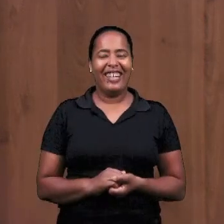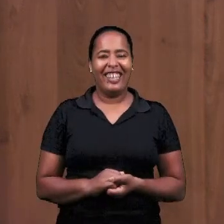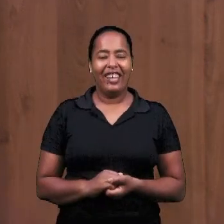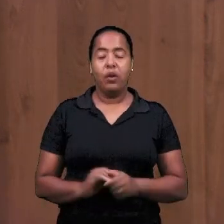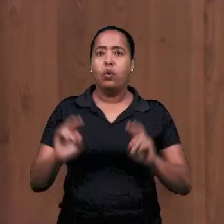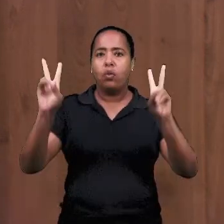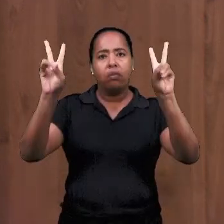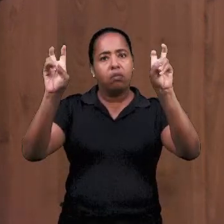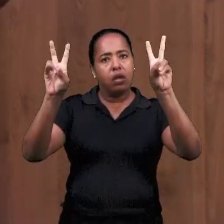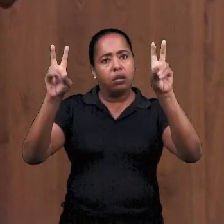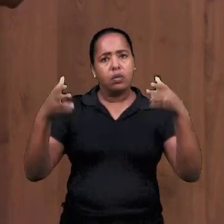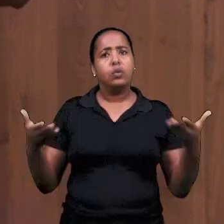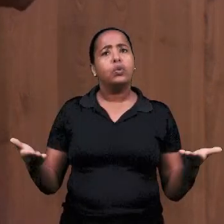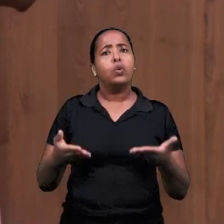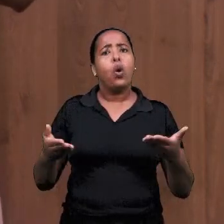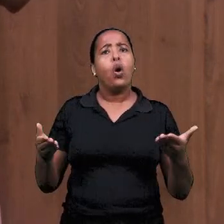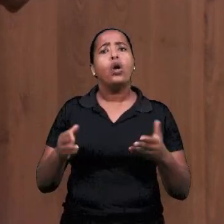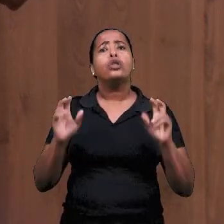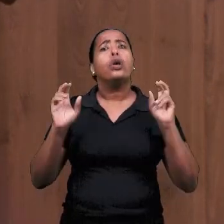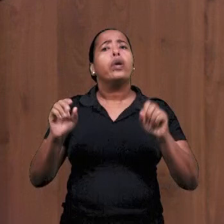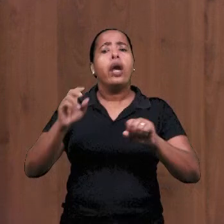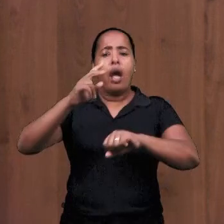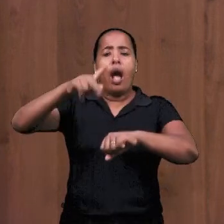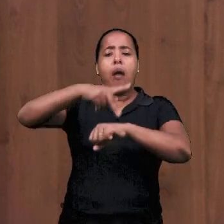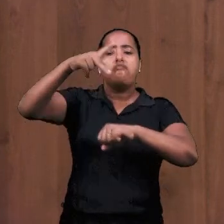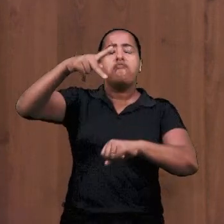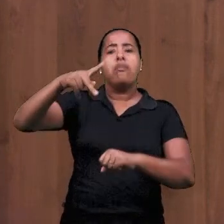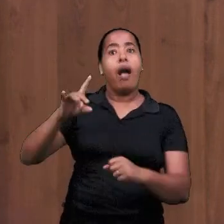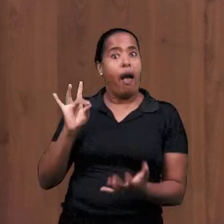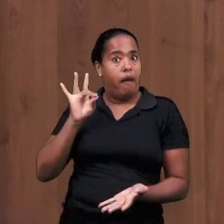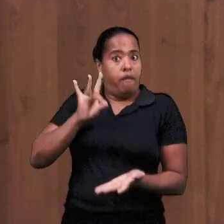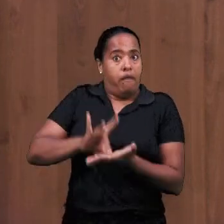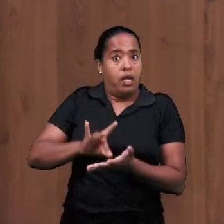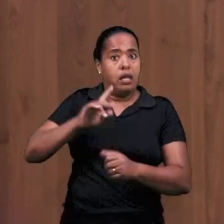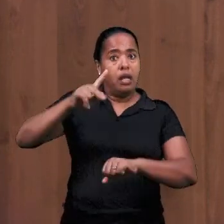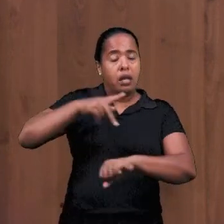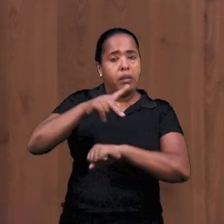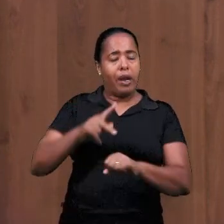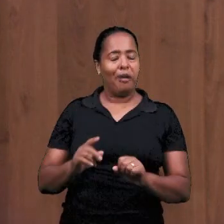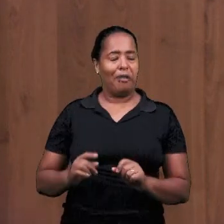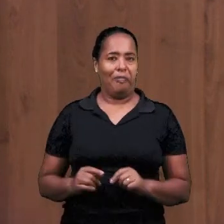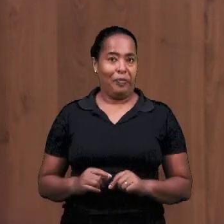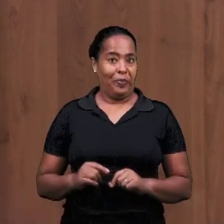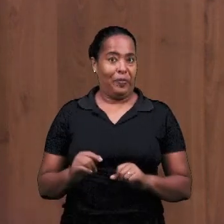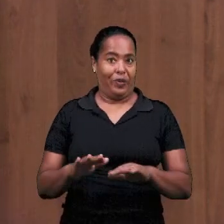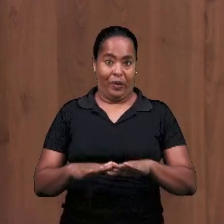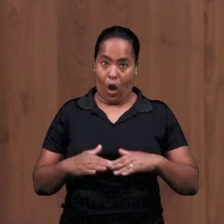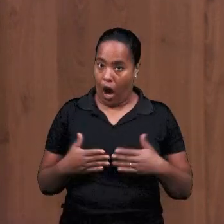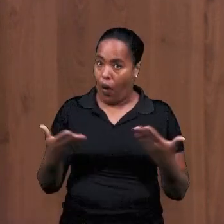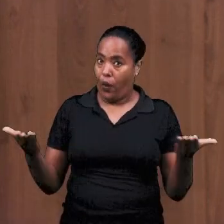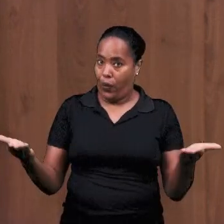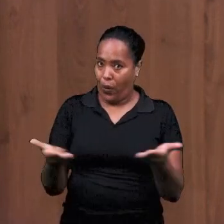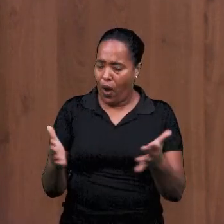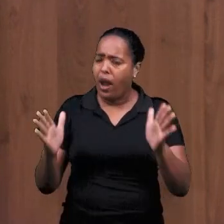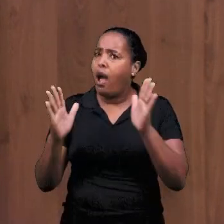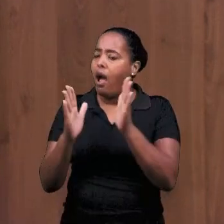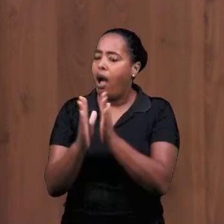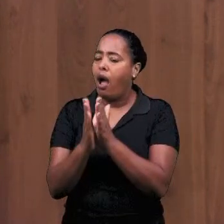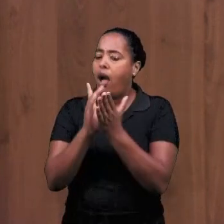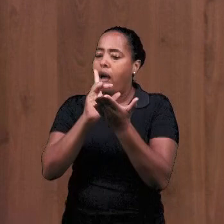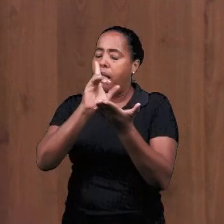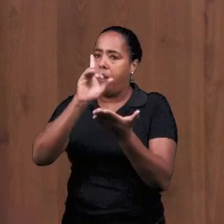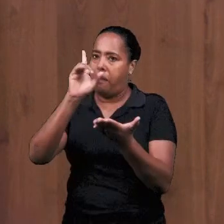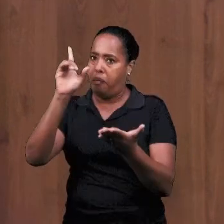adolescents. Notre sujet aujourd'hui porte sur la Pâque, la véritable Pâque. Et pour cela, nous allons ouvrir nos